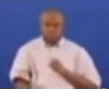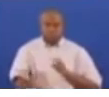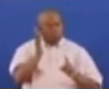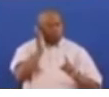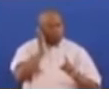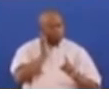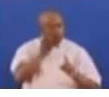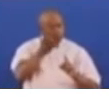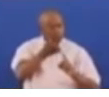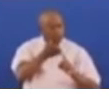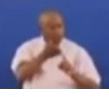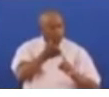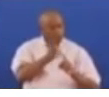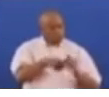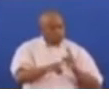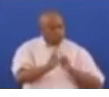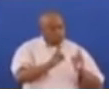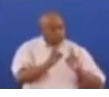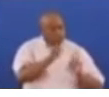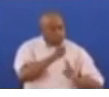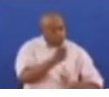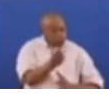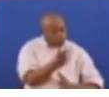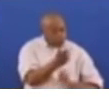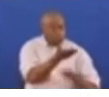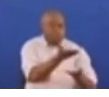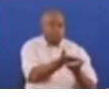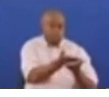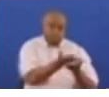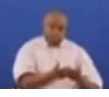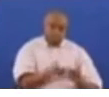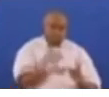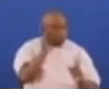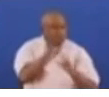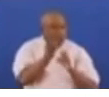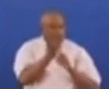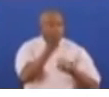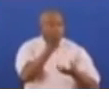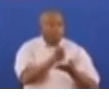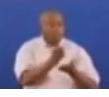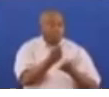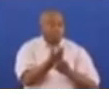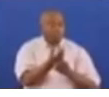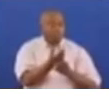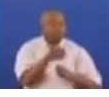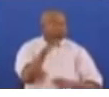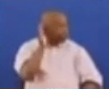haki wenzetu hawa ambao kwa mujibu wa kanuni tunaita mashahidi, kuwapa ile haki yao ya kikatiba ya kuwasikiliza.